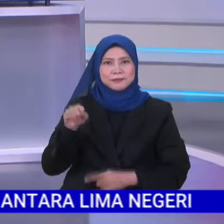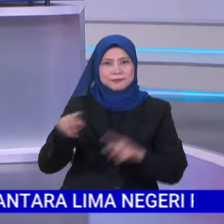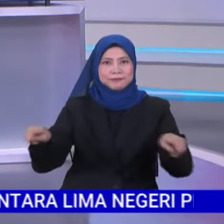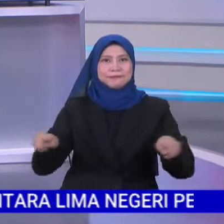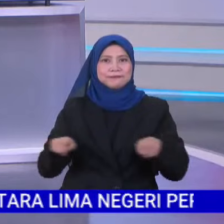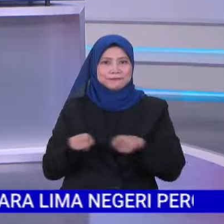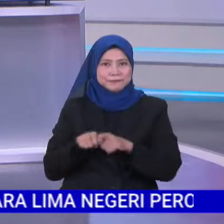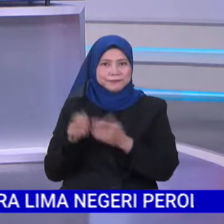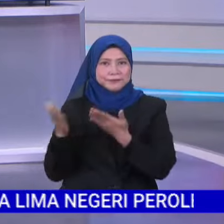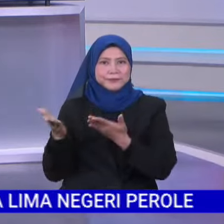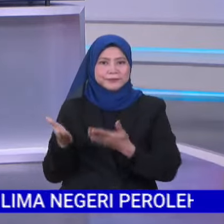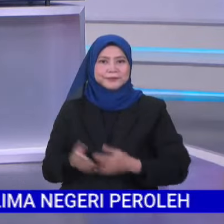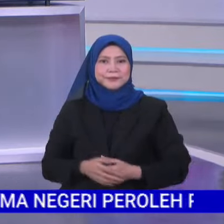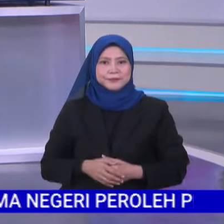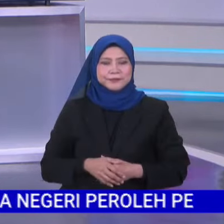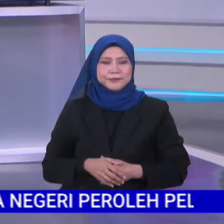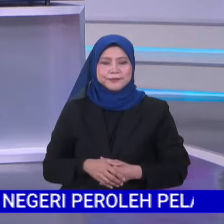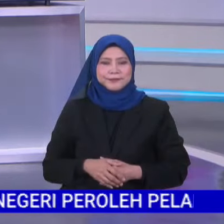lokasi